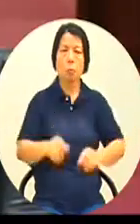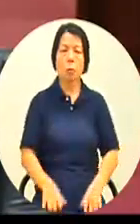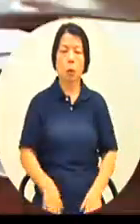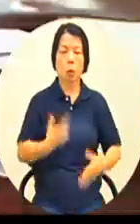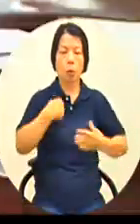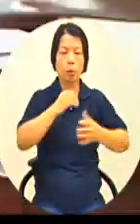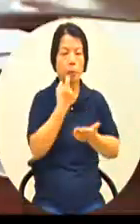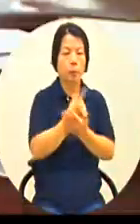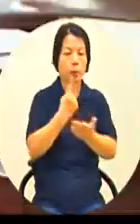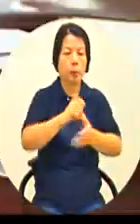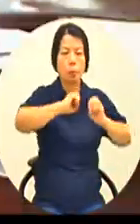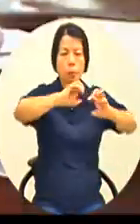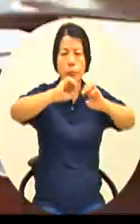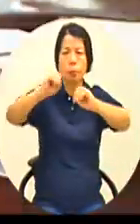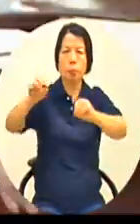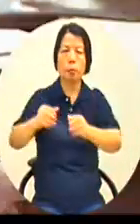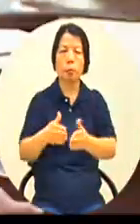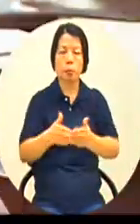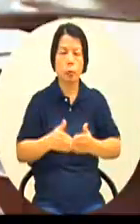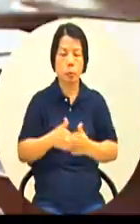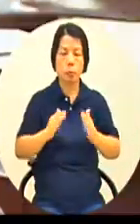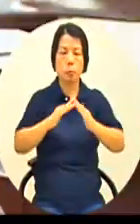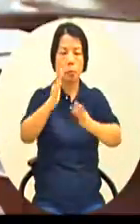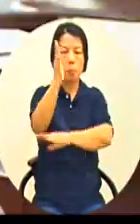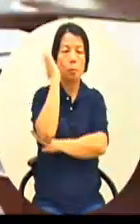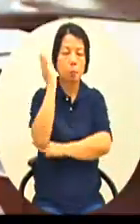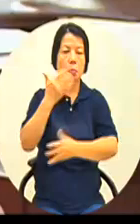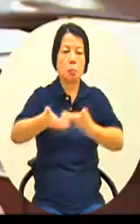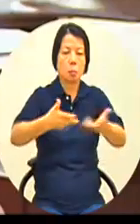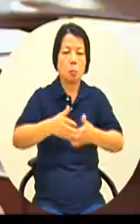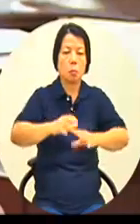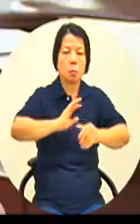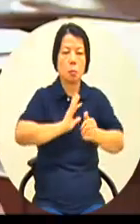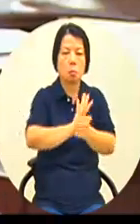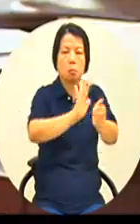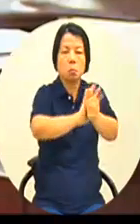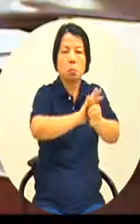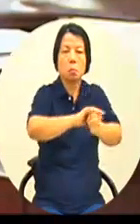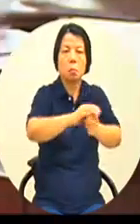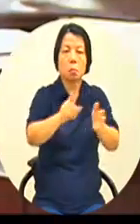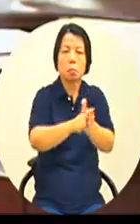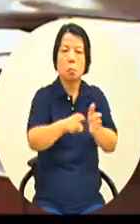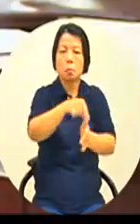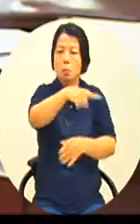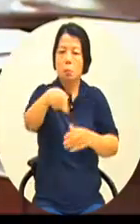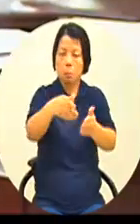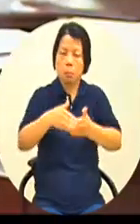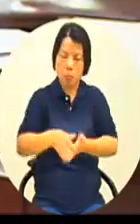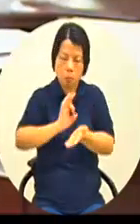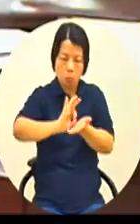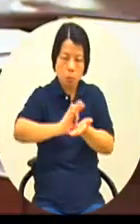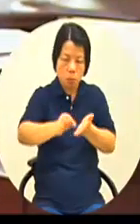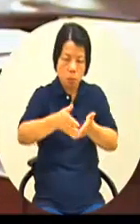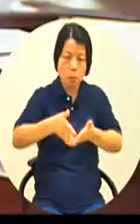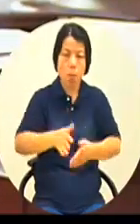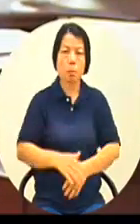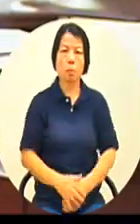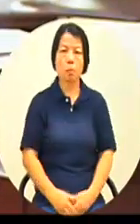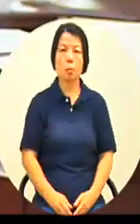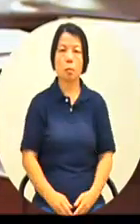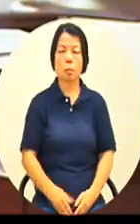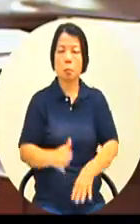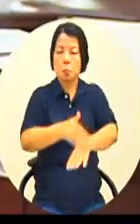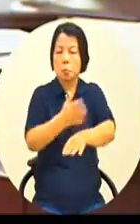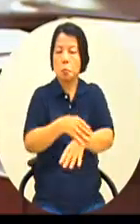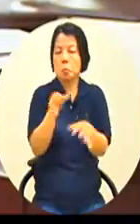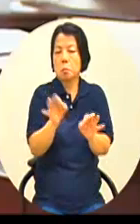每市政府咧，哦，咱推出的我遮好的物件对不对？互咱的市民知影，会当充分做一个利用对不对？安尼咧，较袂讲形成